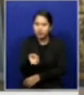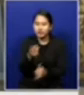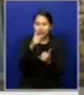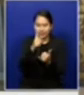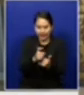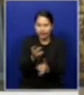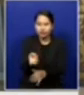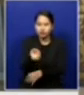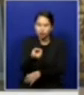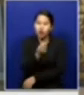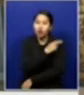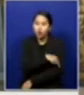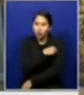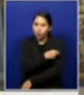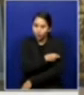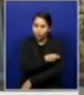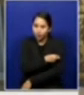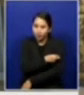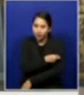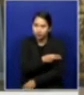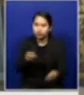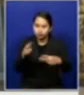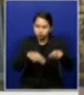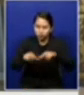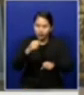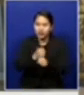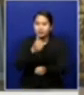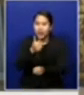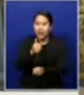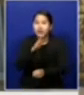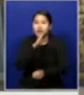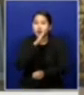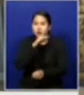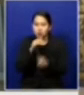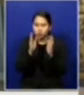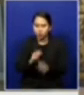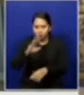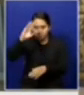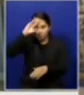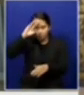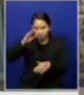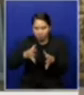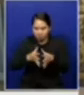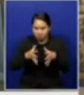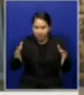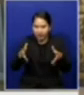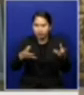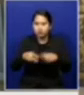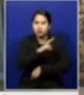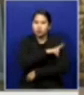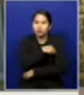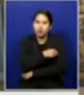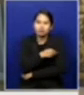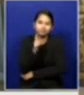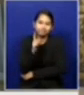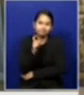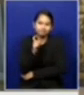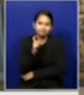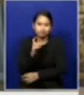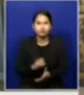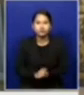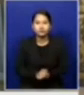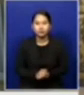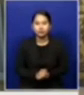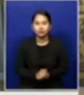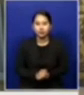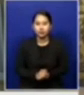ารถที่จะรับมือได้ไหวถ้าคนมากเกินไปเรารับไม่ไหวเศรษฐกิจก็จะฟื้นตัวได้อย่างรวดเร็วครับกราบเรียนว่า